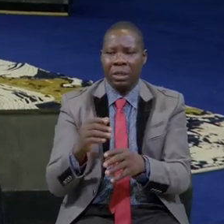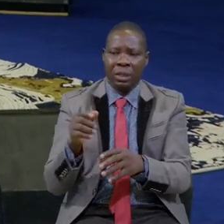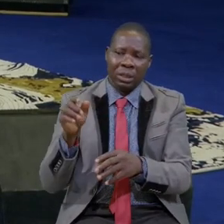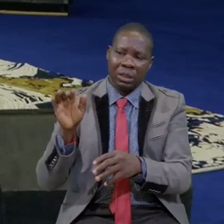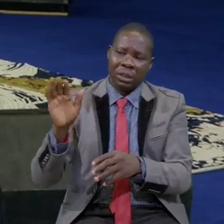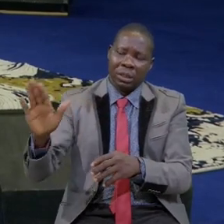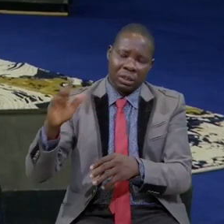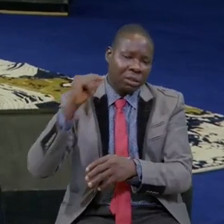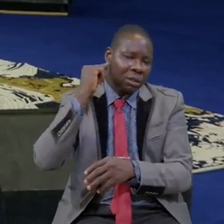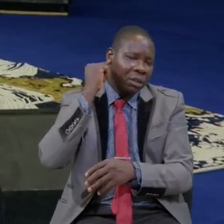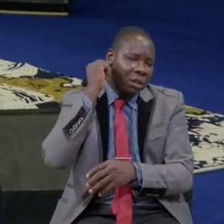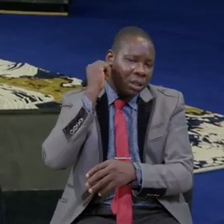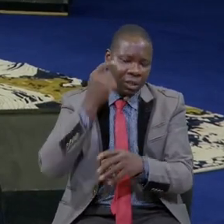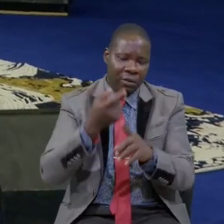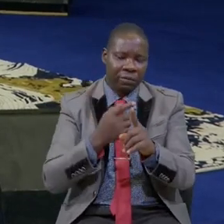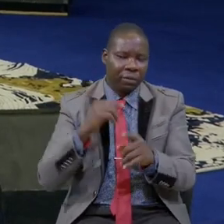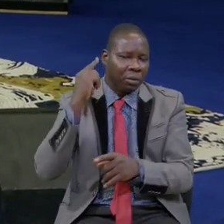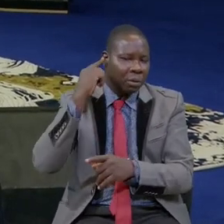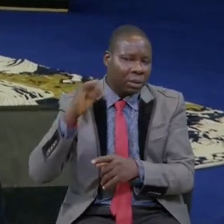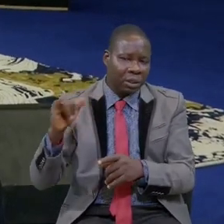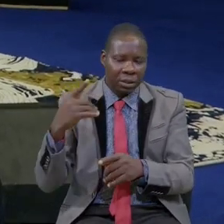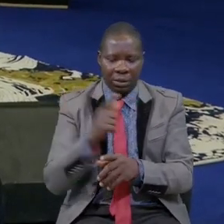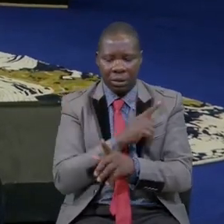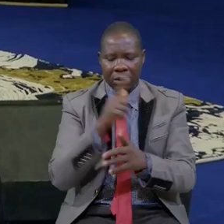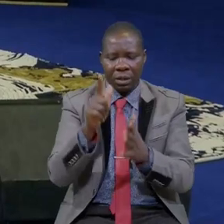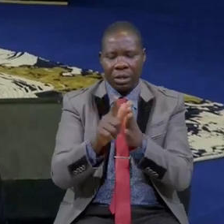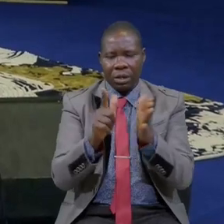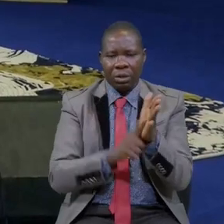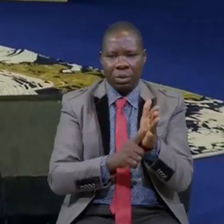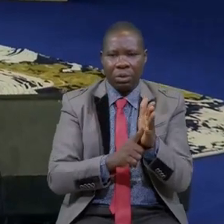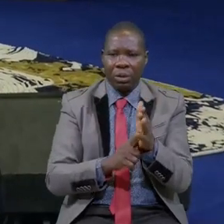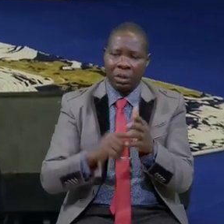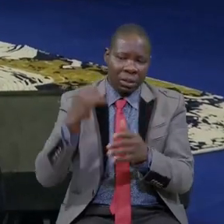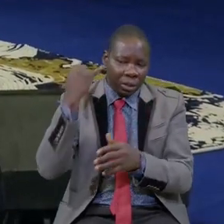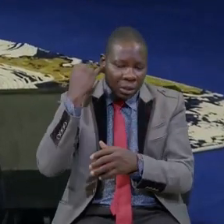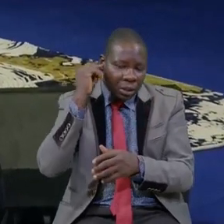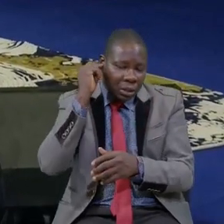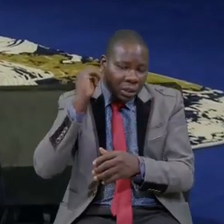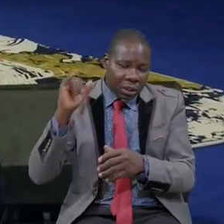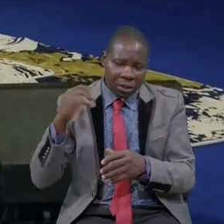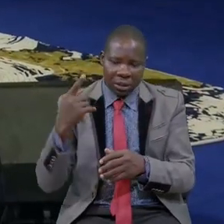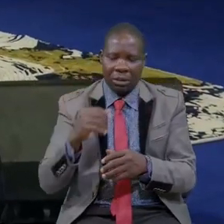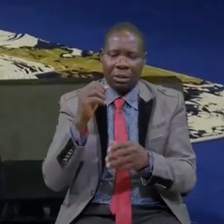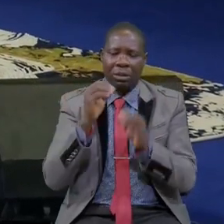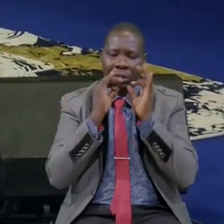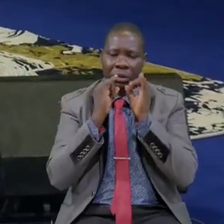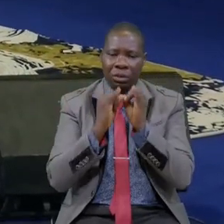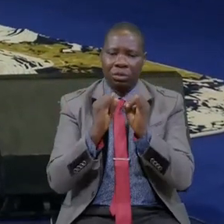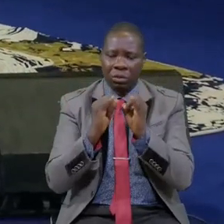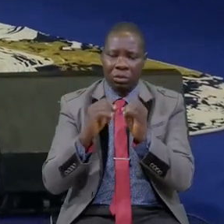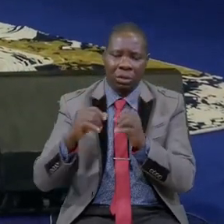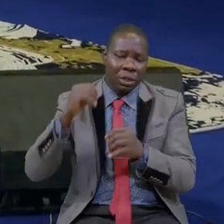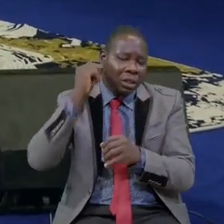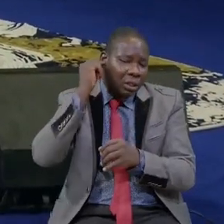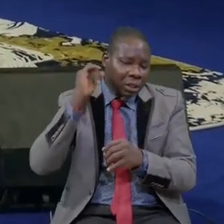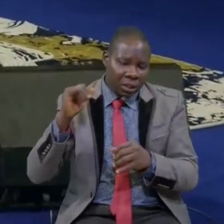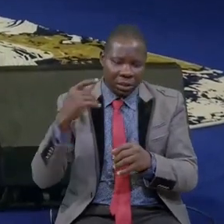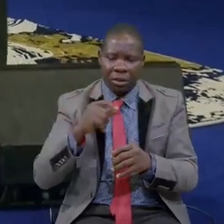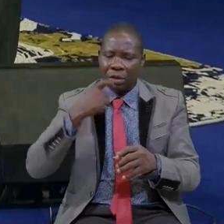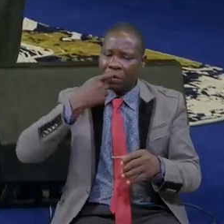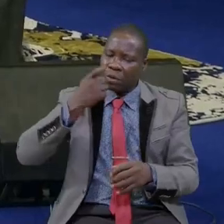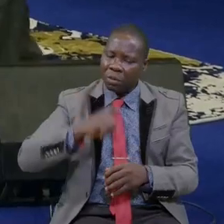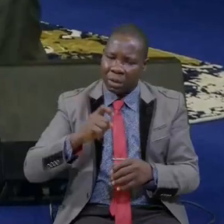Si quelqu'un détourne l'oreille pour ne pas écouter la loi, pour ne pas écouter l'instruction, pour ne pas écouter le commandement, pour